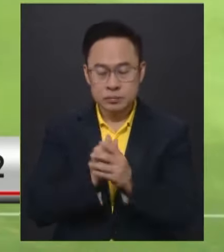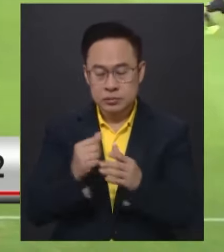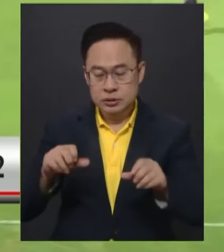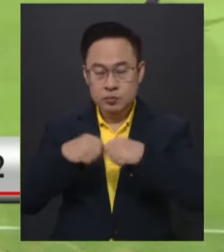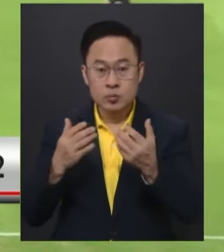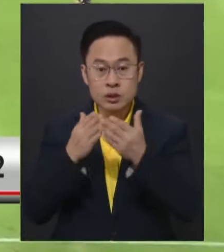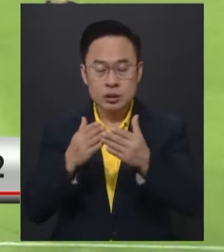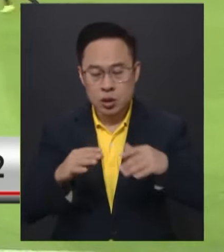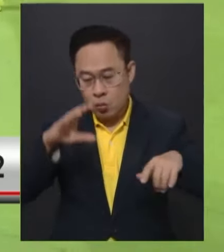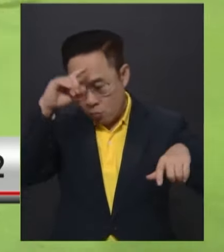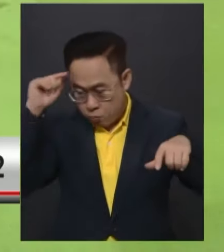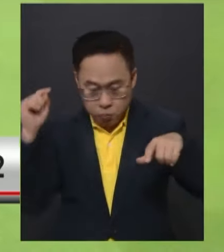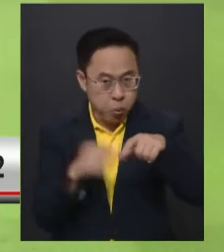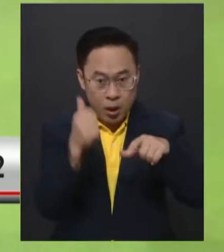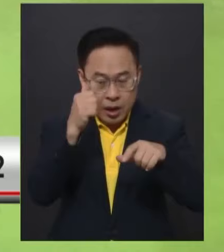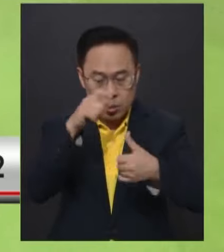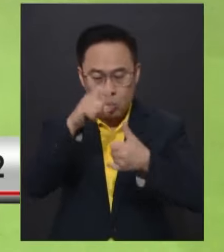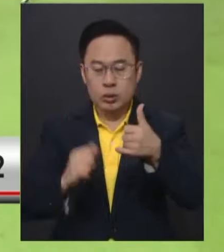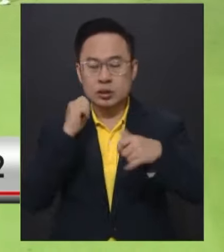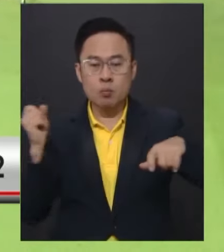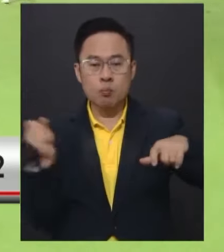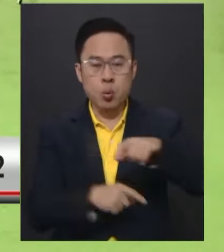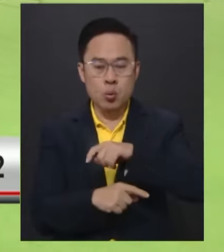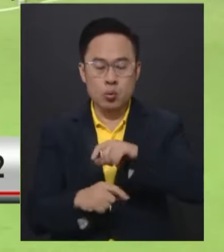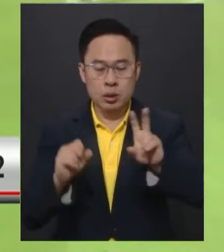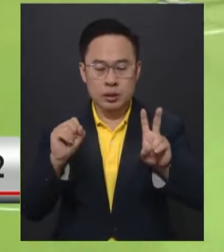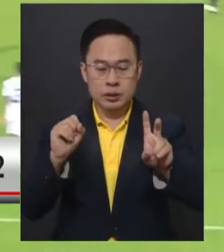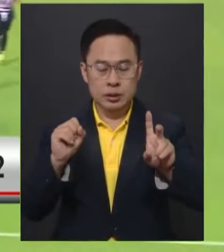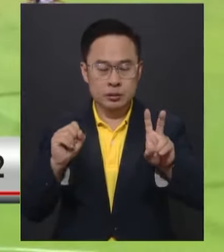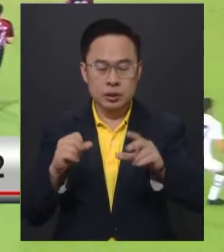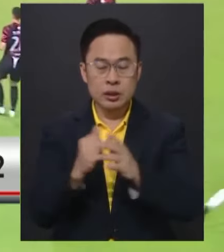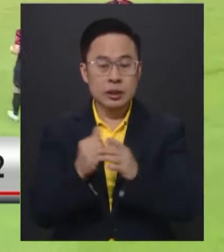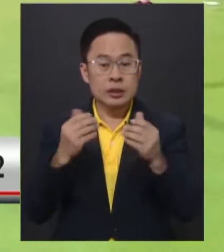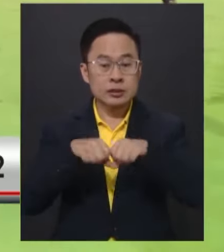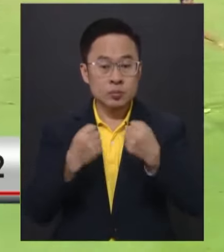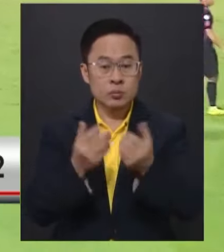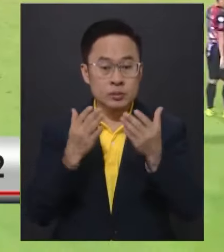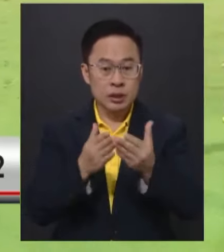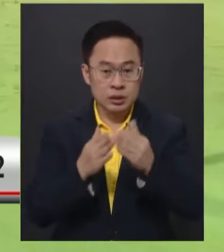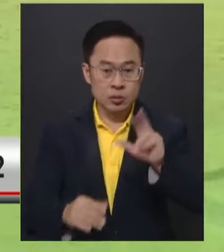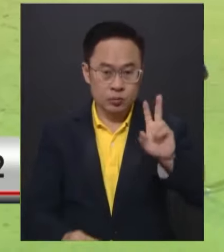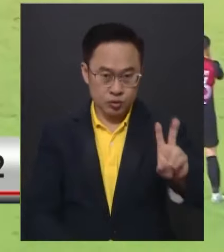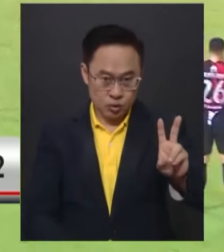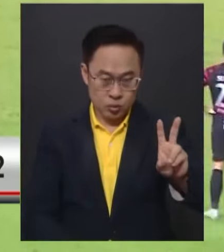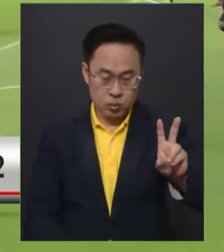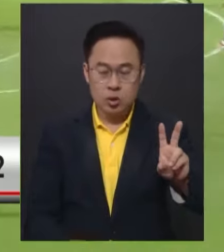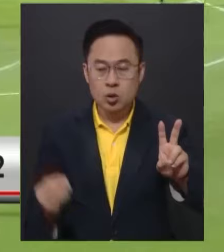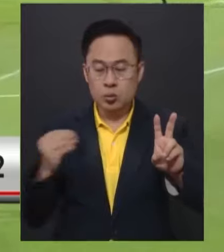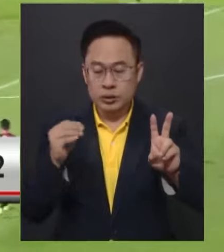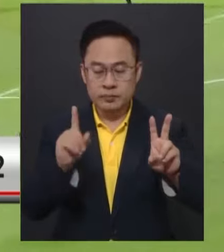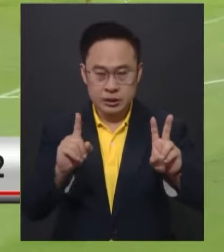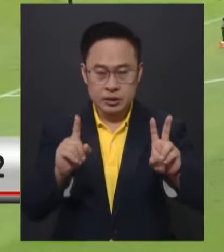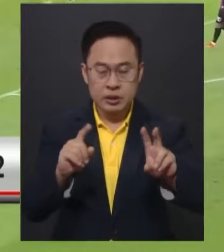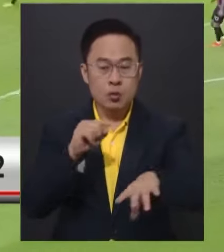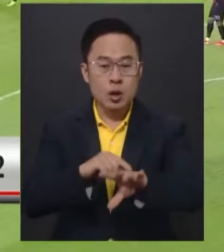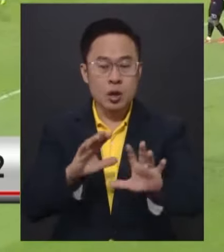พลิกแซงเป็น 2-1เนี่ยครับบาโรสทาเดลี่ไหลให้แล้วกดตรงนั้นด้วยขวาครับทำให้จบครึ่งเวล